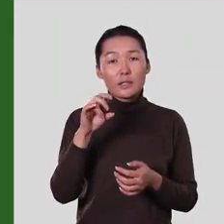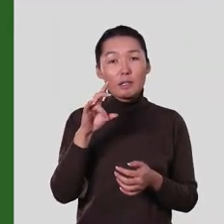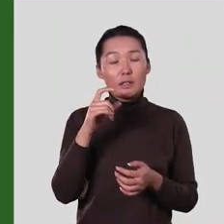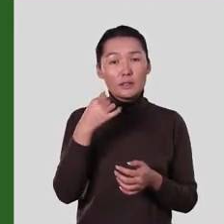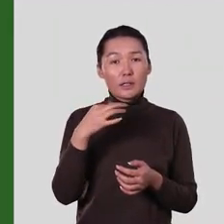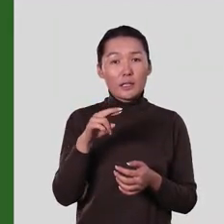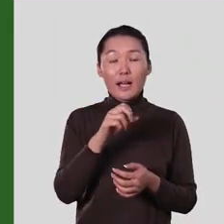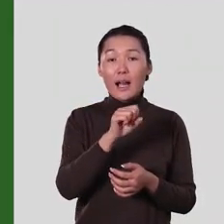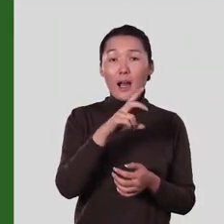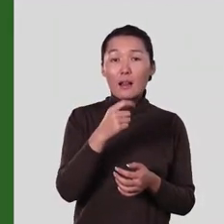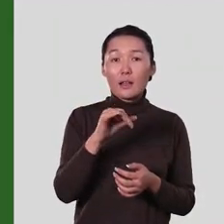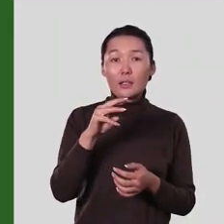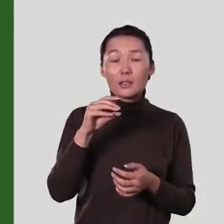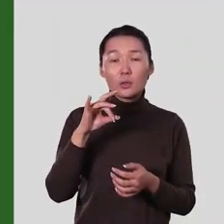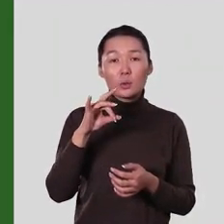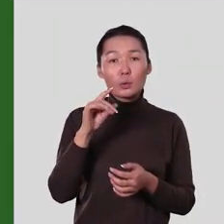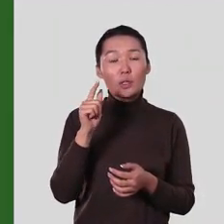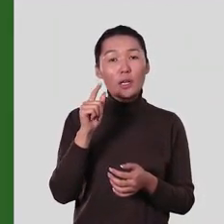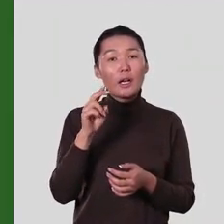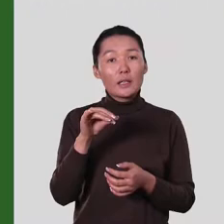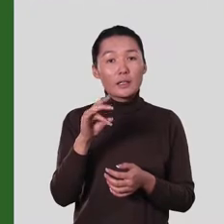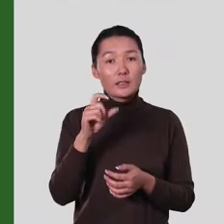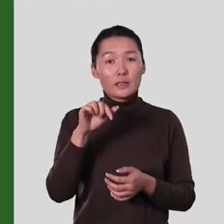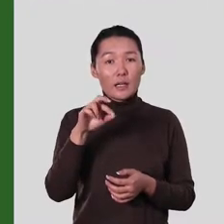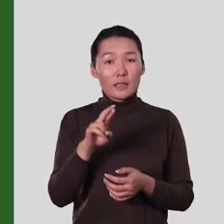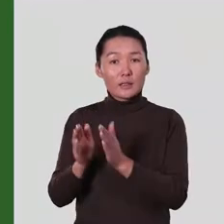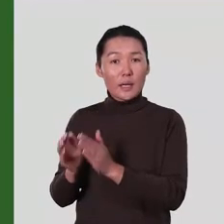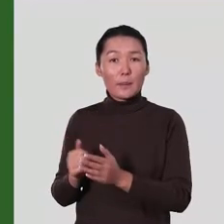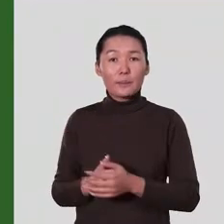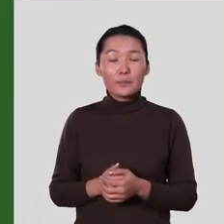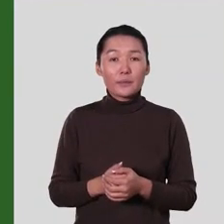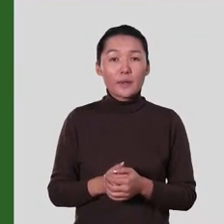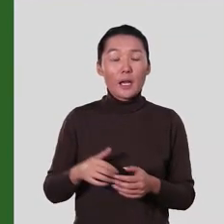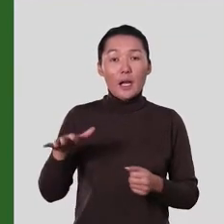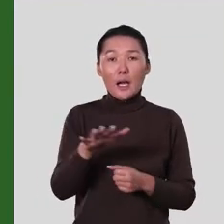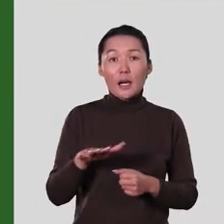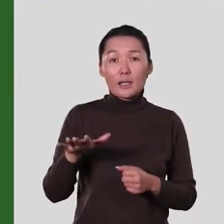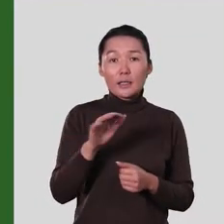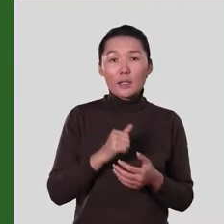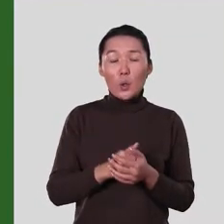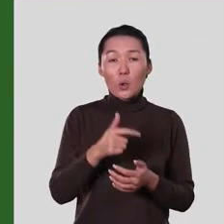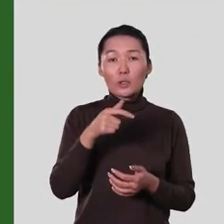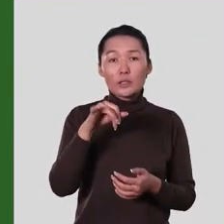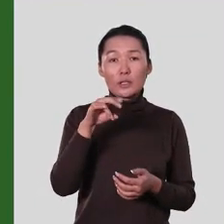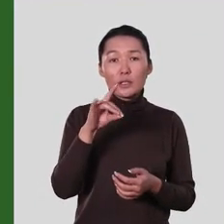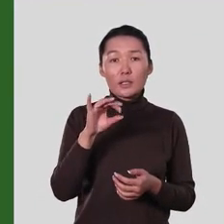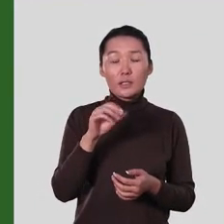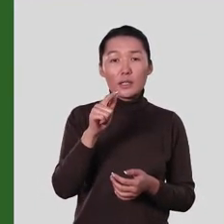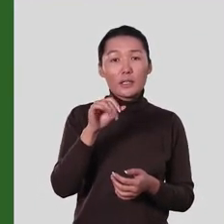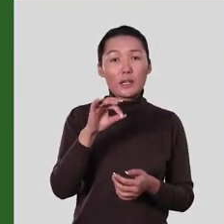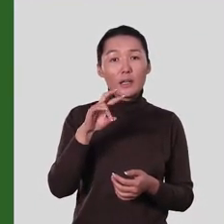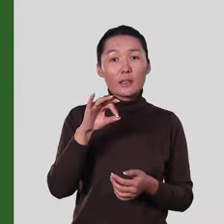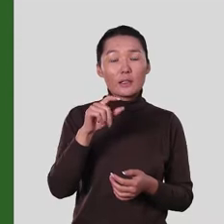Алай-Туркестанской горных систем и Ферганской долины. Регионы в гидрогеологическом